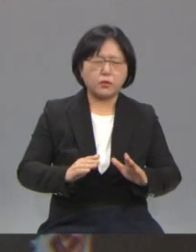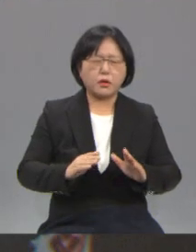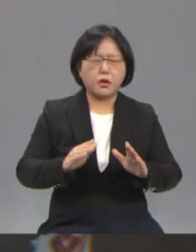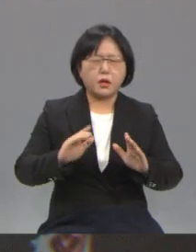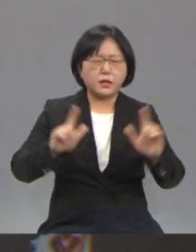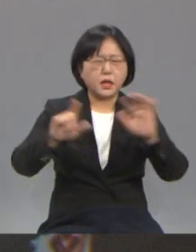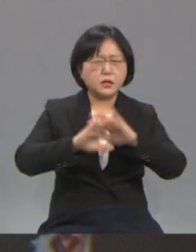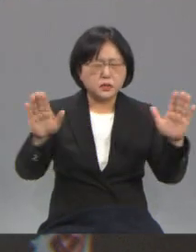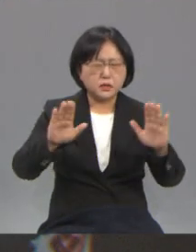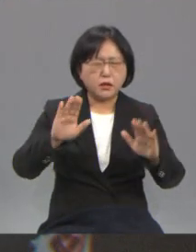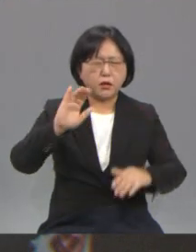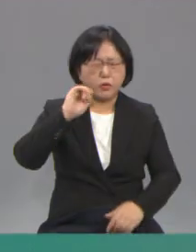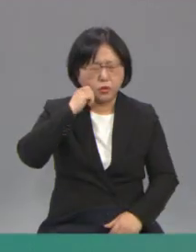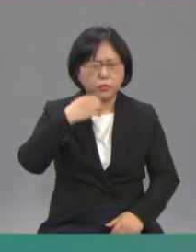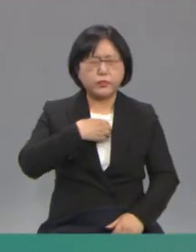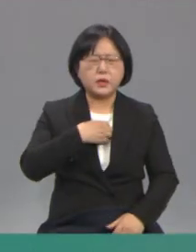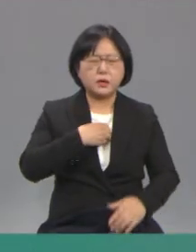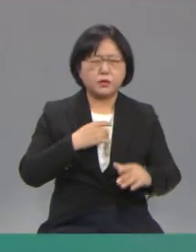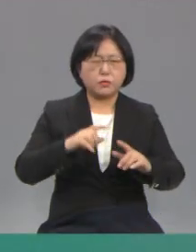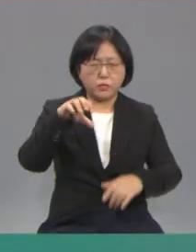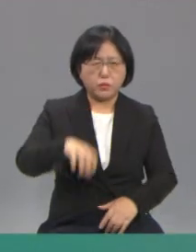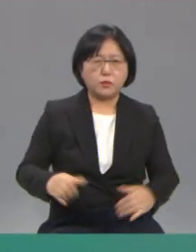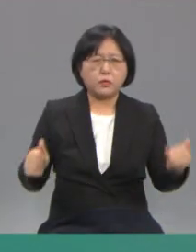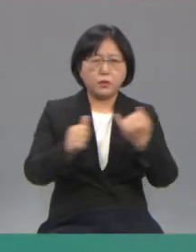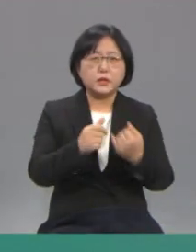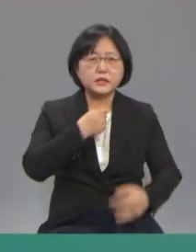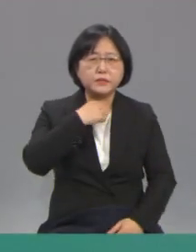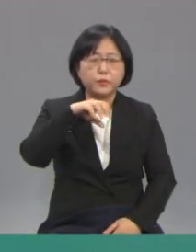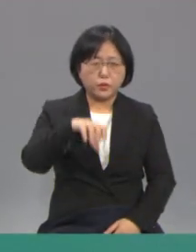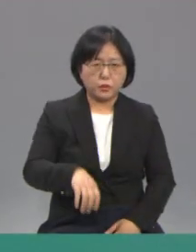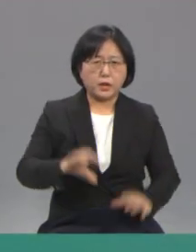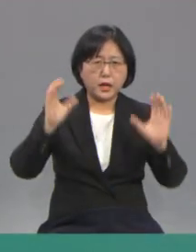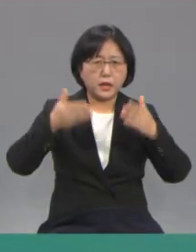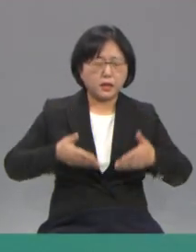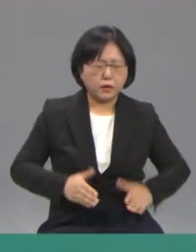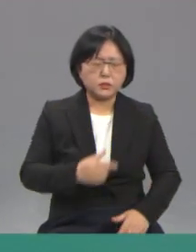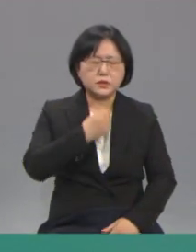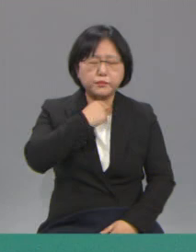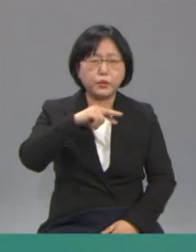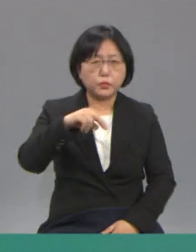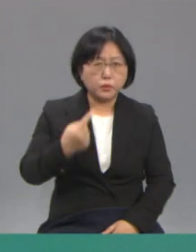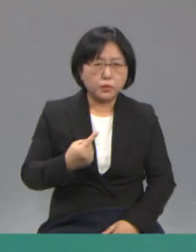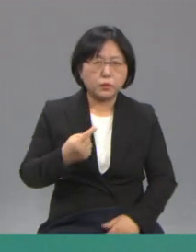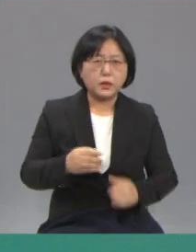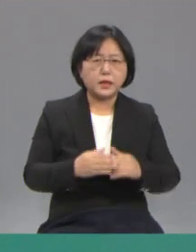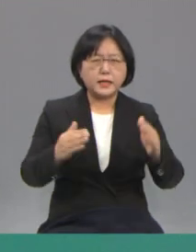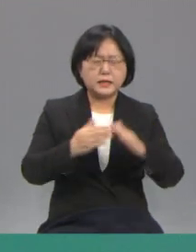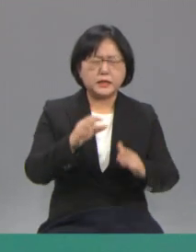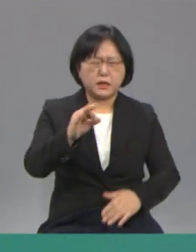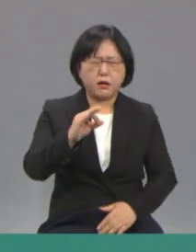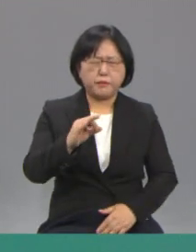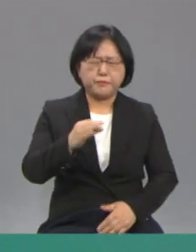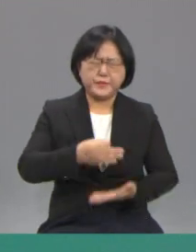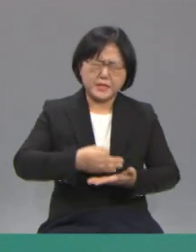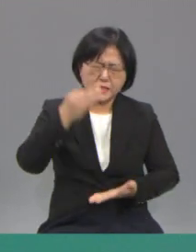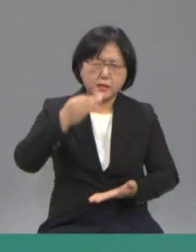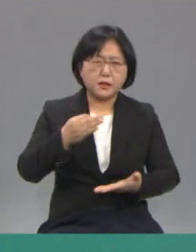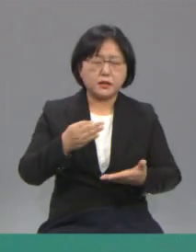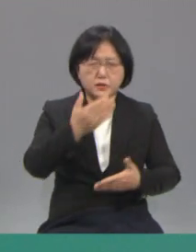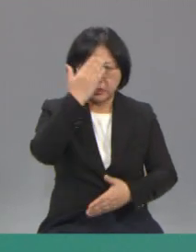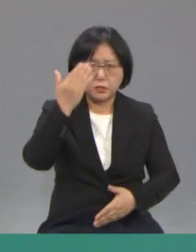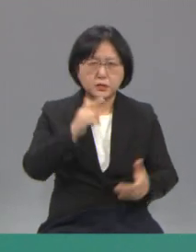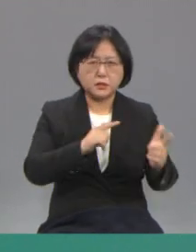기후악당 국가입니다 결혼을 하고 싶어도 아이를 낳고 싶어도 집값이 너무 비싸